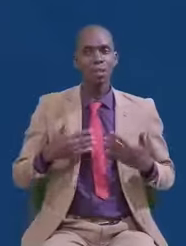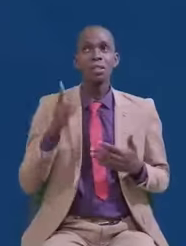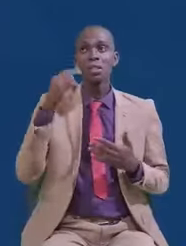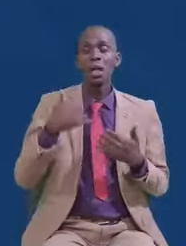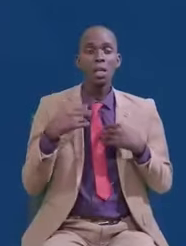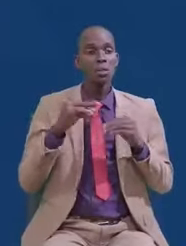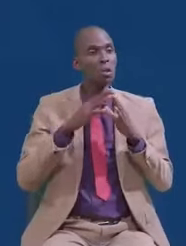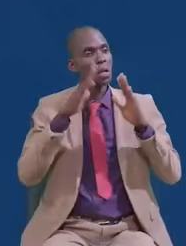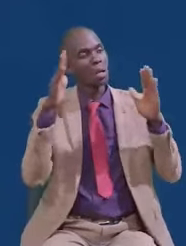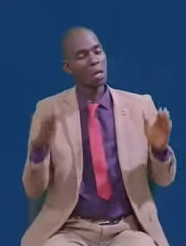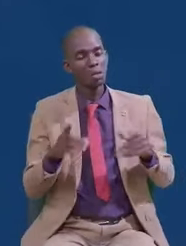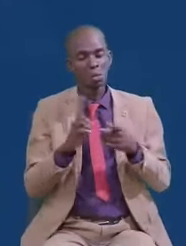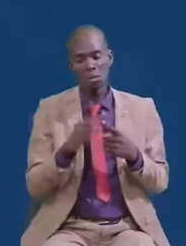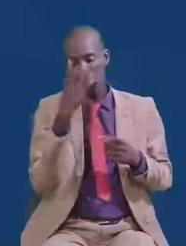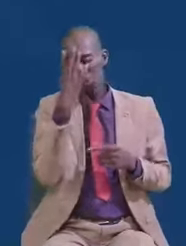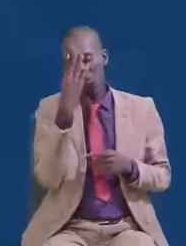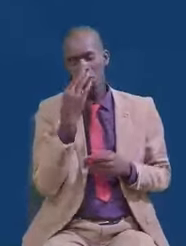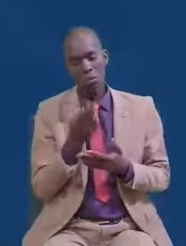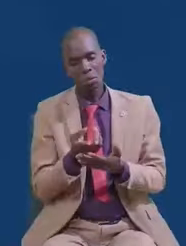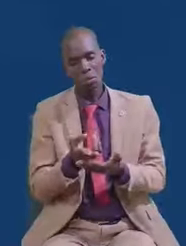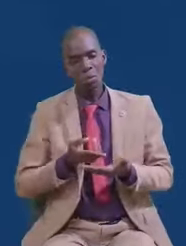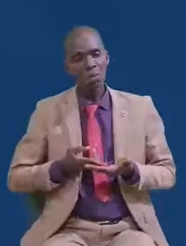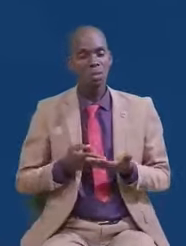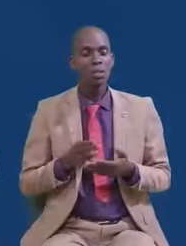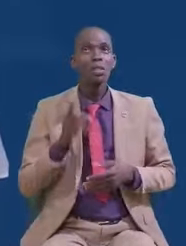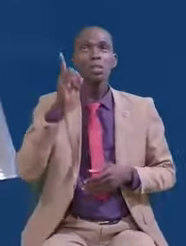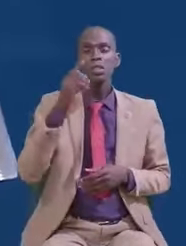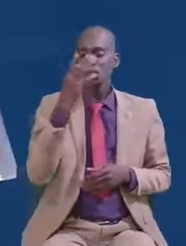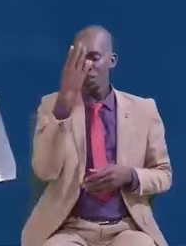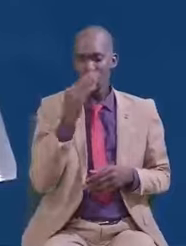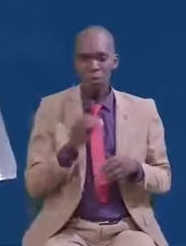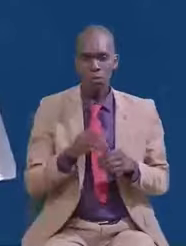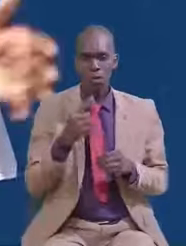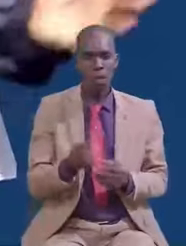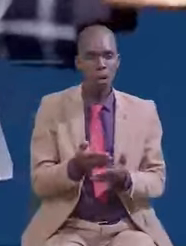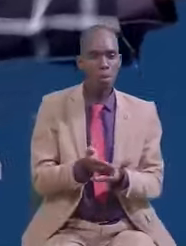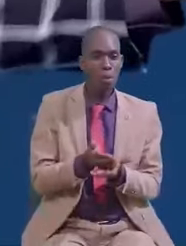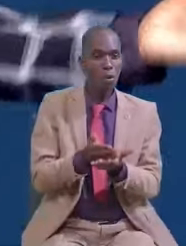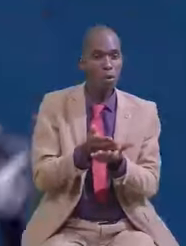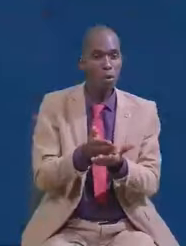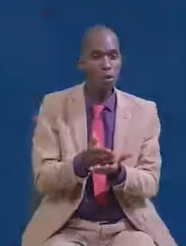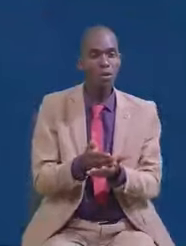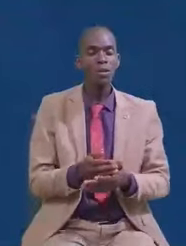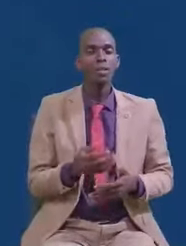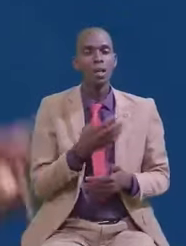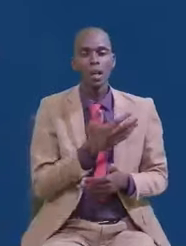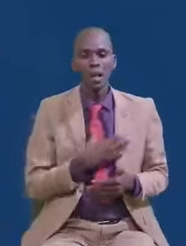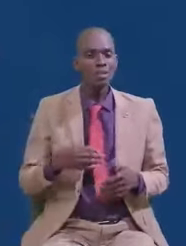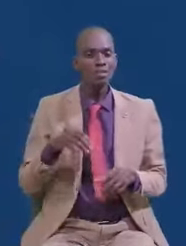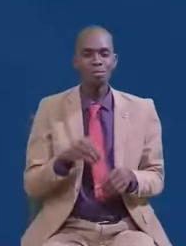tête. Et il dormait dans la barque. Et il mangeait la